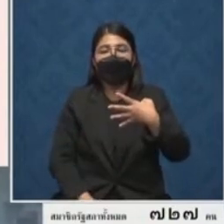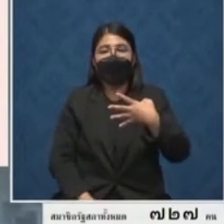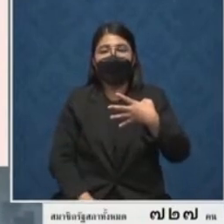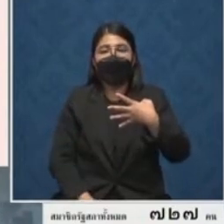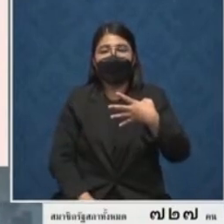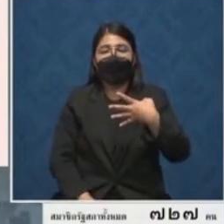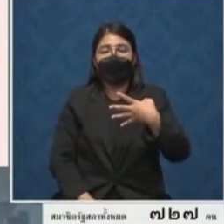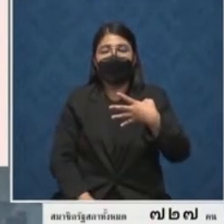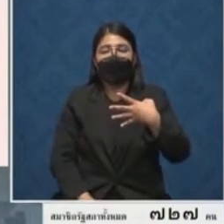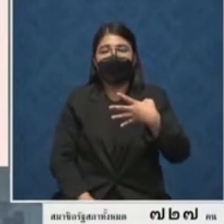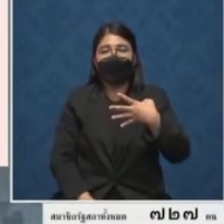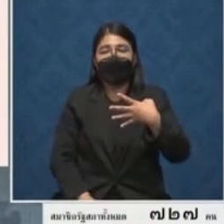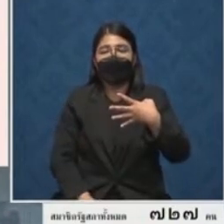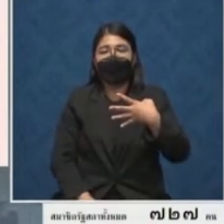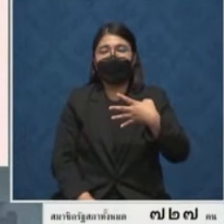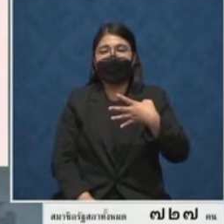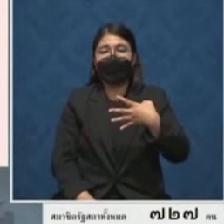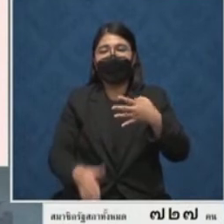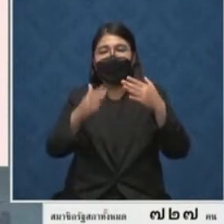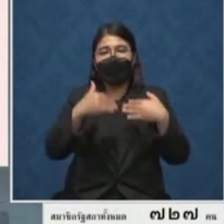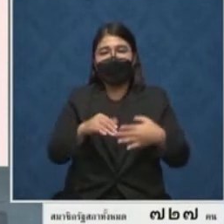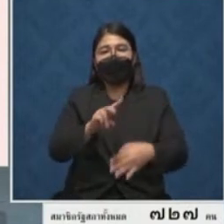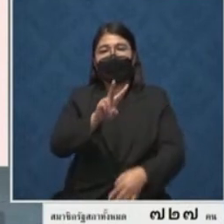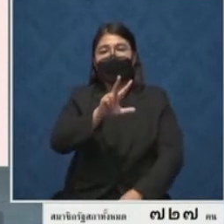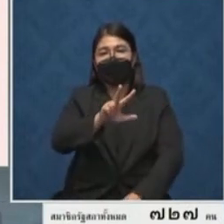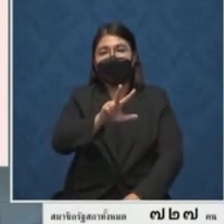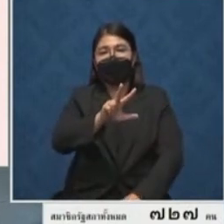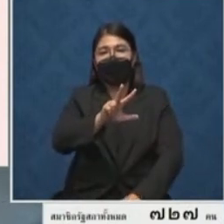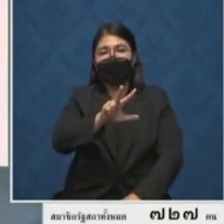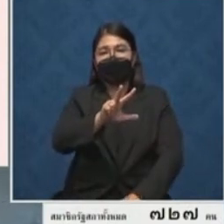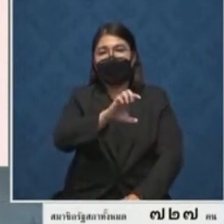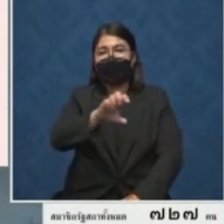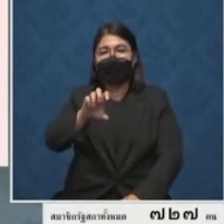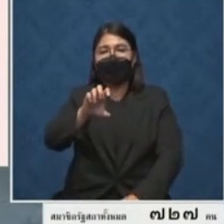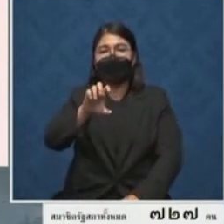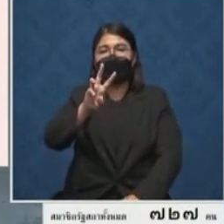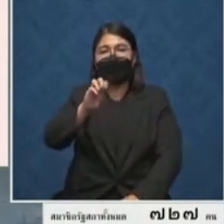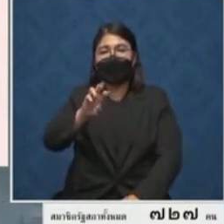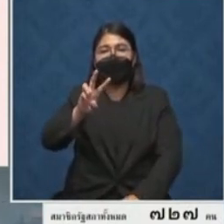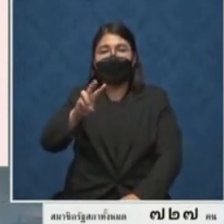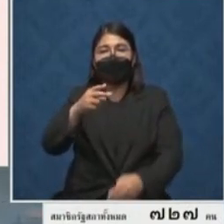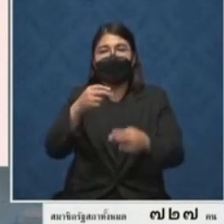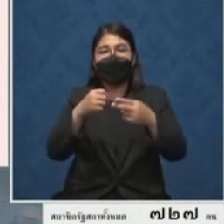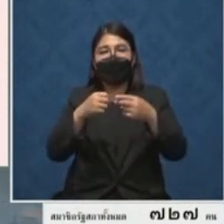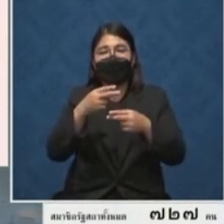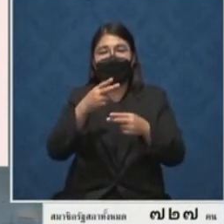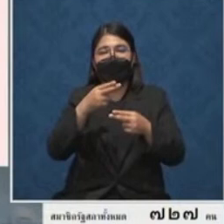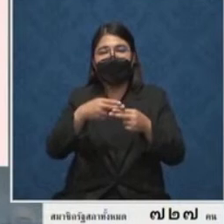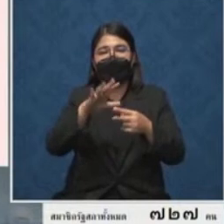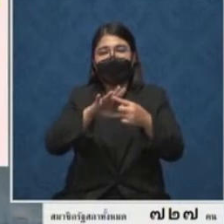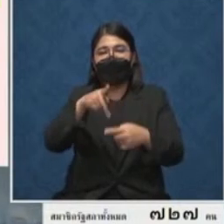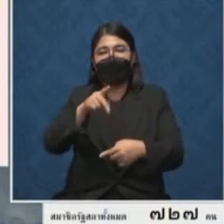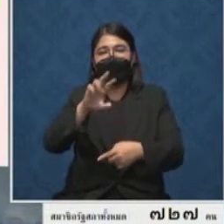สามร้อยหกสิบหกนายเพชรเอกกำลังกุล 1รับหลักการ2รับหลักการ